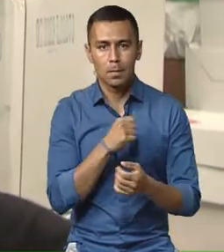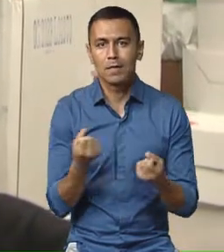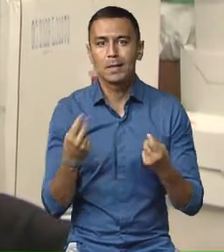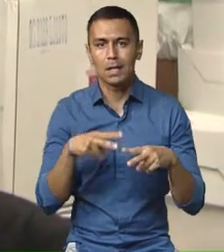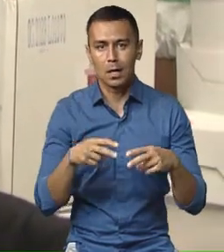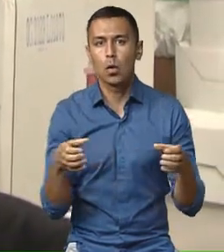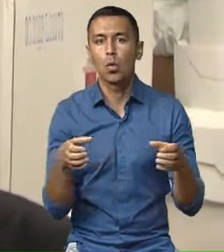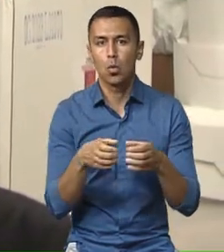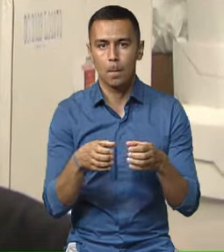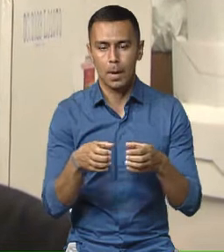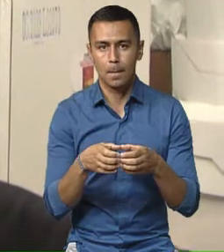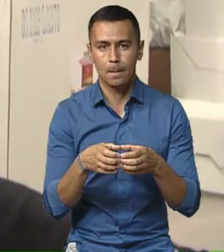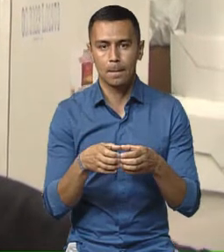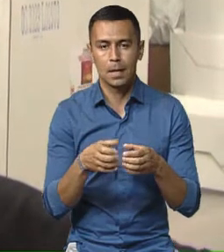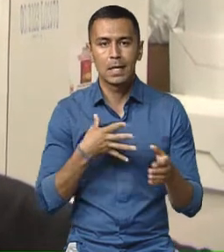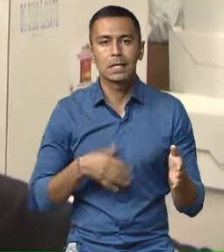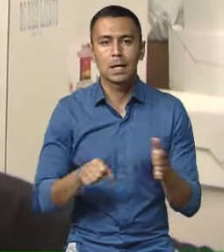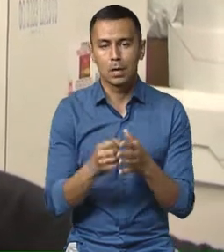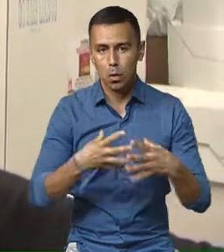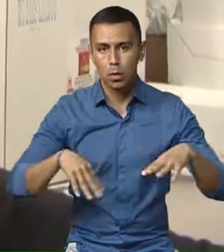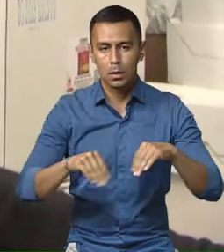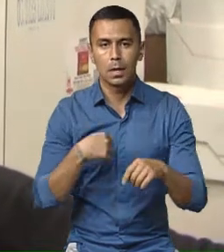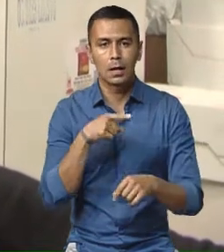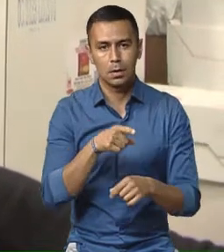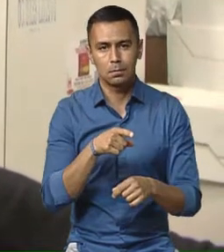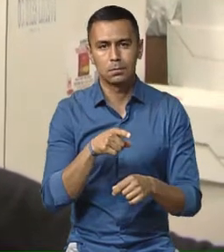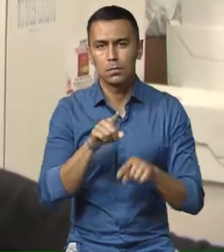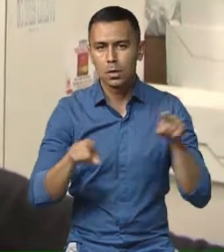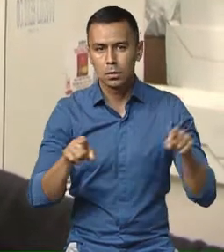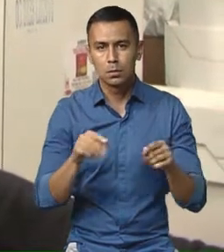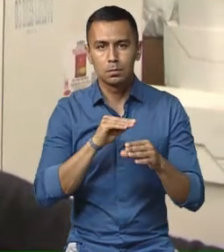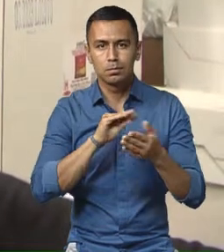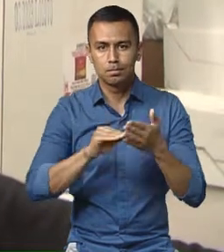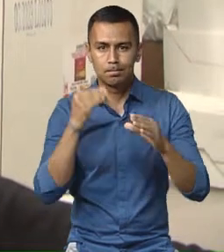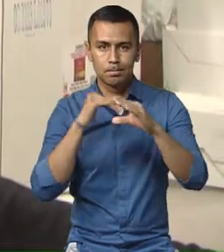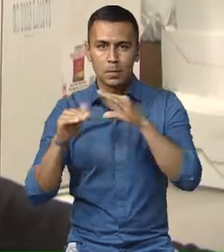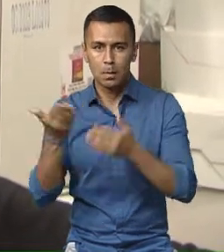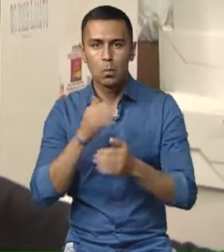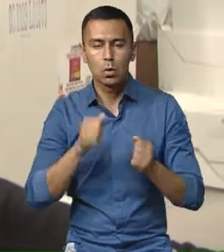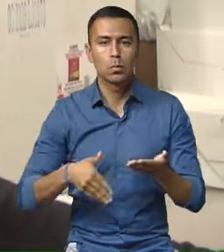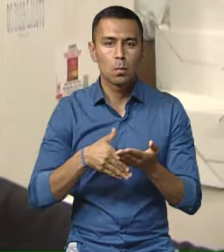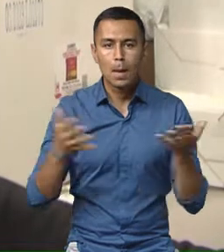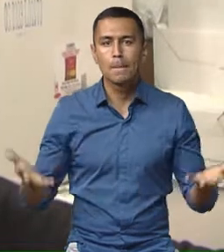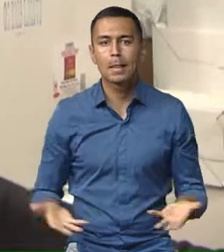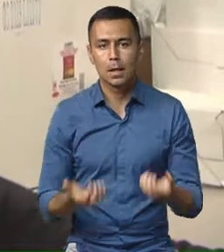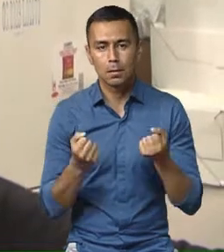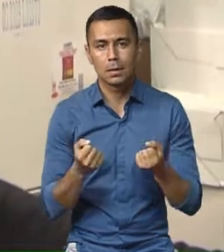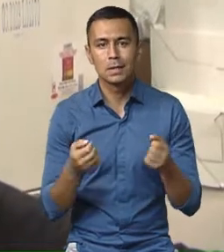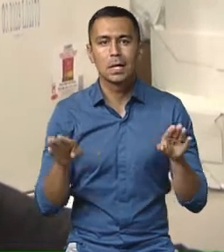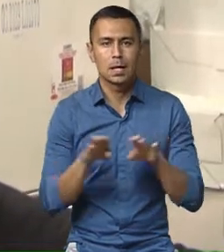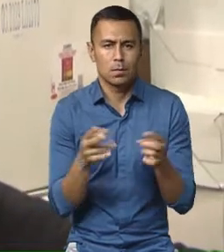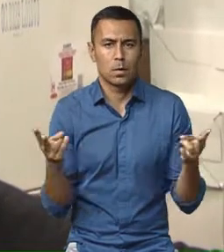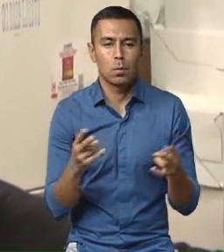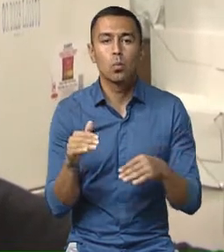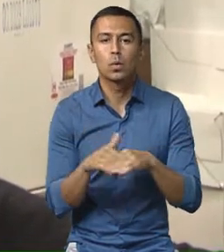патронатній групі загиблих родин, я там час від часу пишу повідомлення, що ми можемо допомогти, підтримати, закрити потреби. Будь